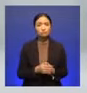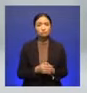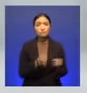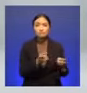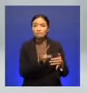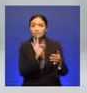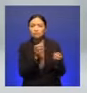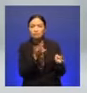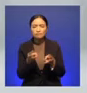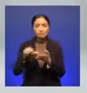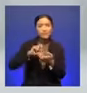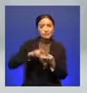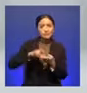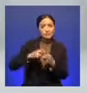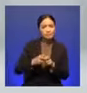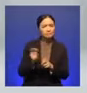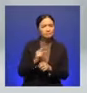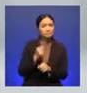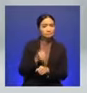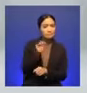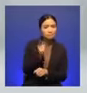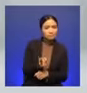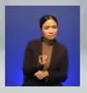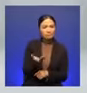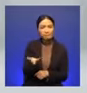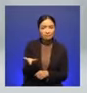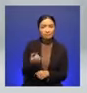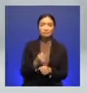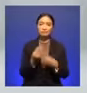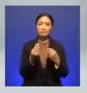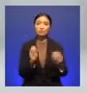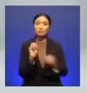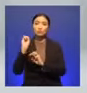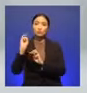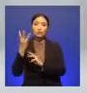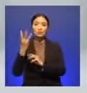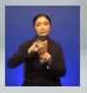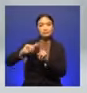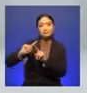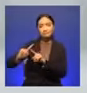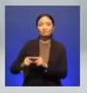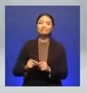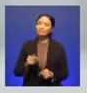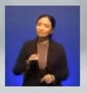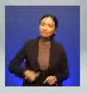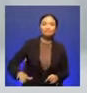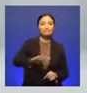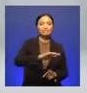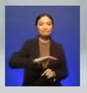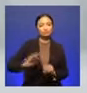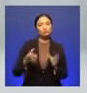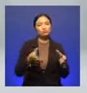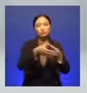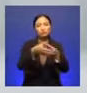ทางออกนี้ยังไงมีความเป็นไปได้มากน้อยแค่ไหนคะที่จะทำให้สวัสดิการต่างๆเป็นแบบทั่วหน้าอย่างครอบคลุมทุกกลุ่ม